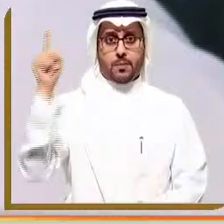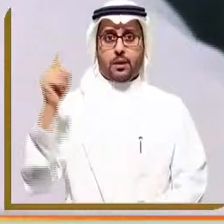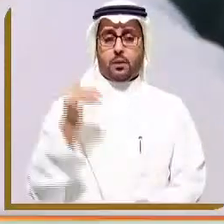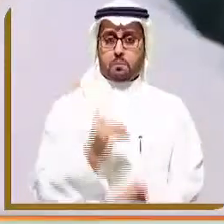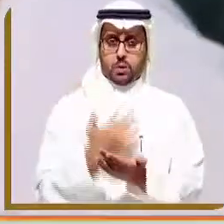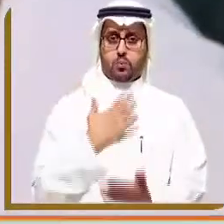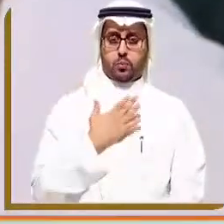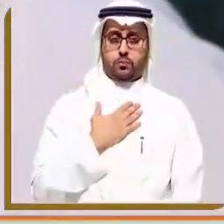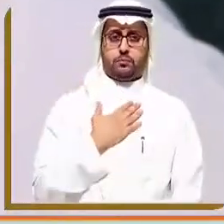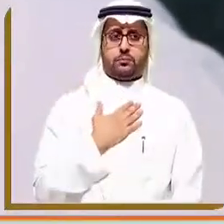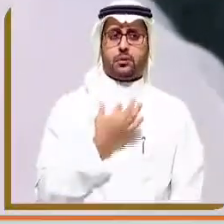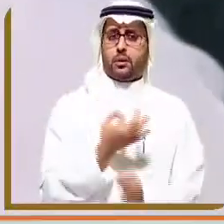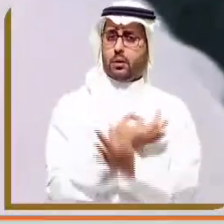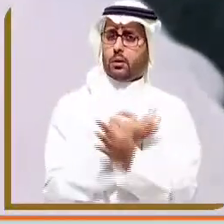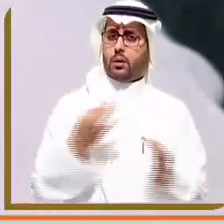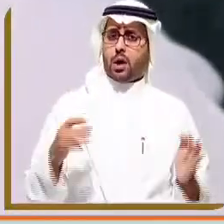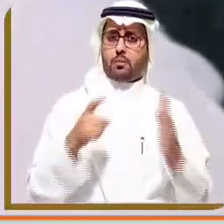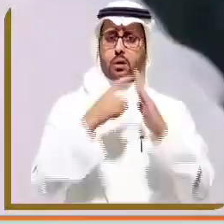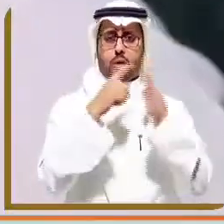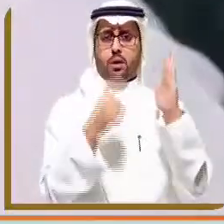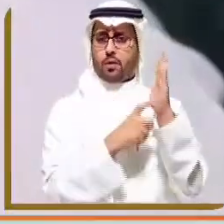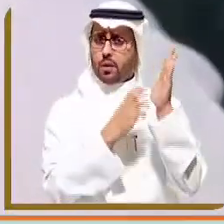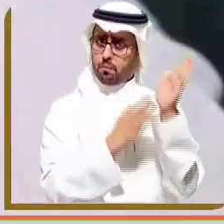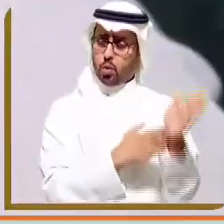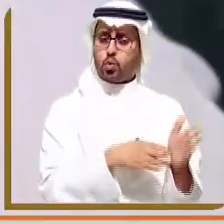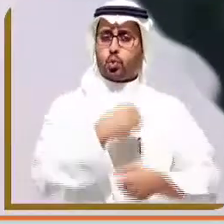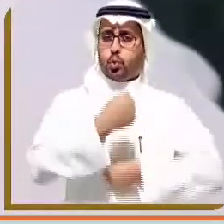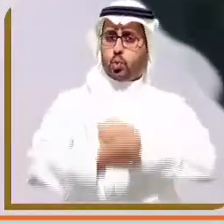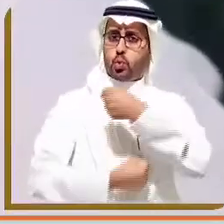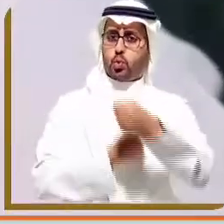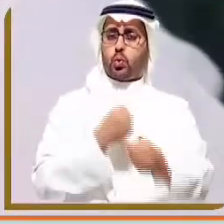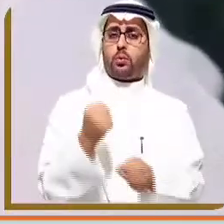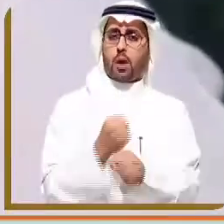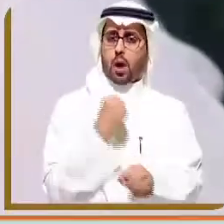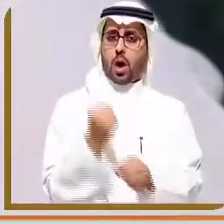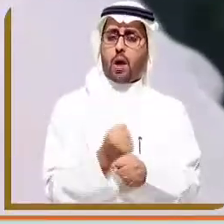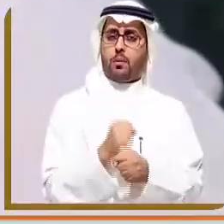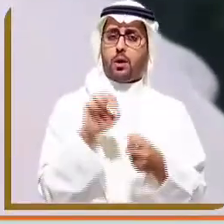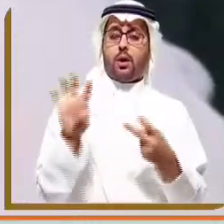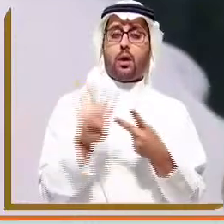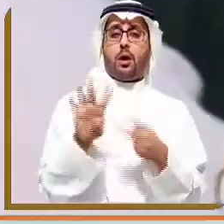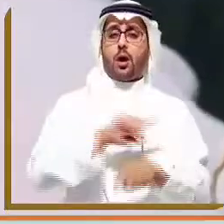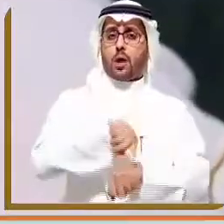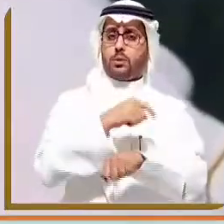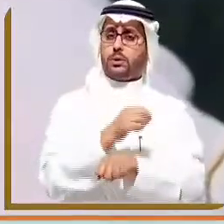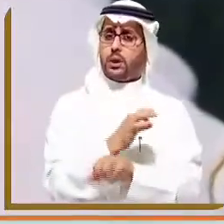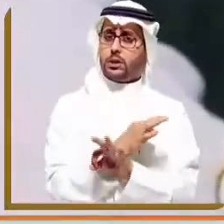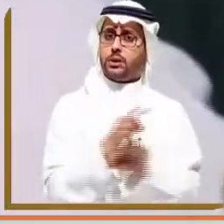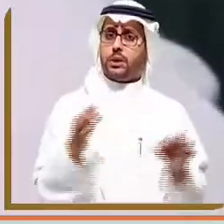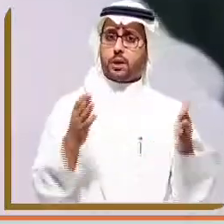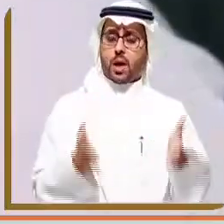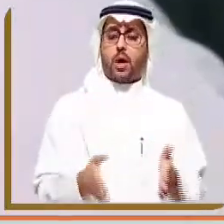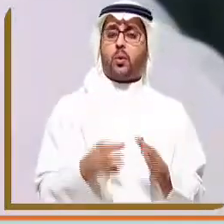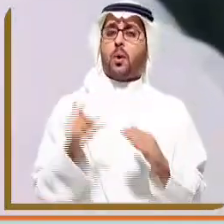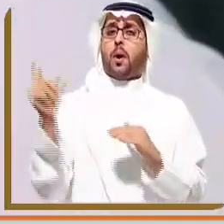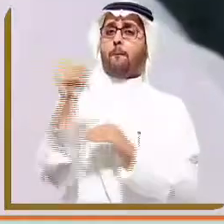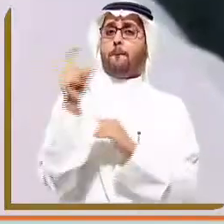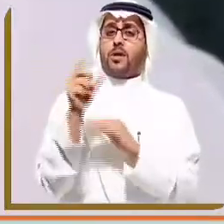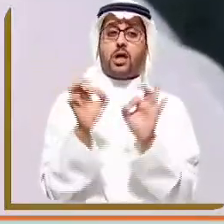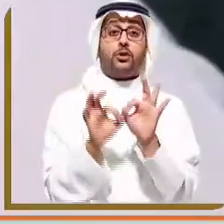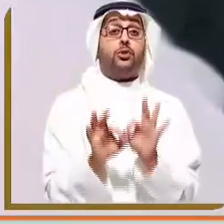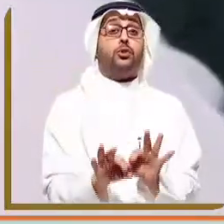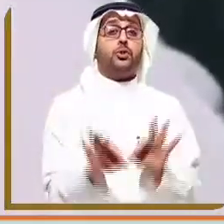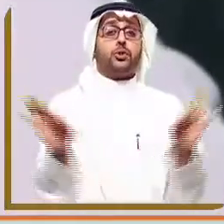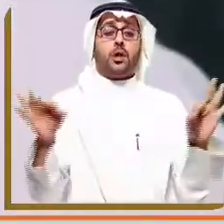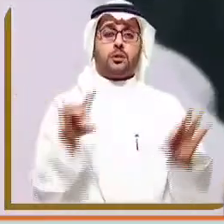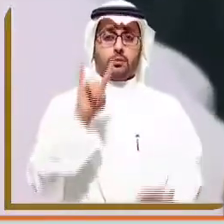المنورة بتذليل كافة العقبات وتسخير كافة الإمكانيات بتهيئة المساجد